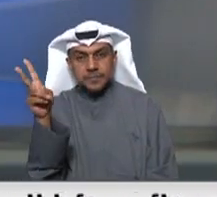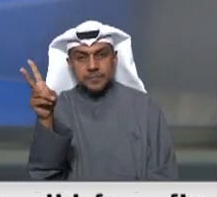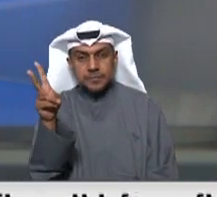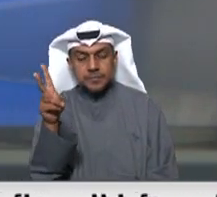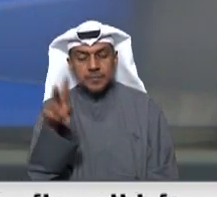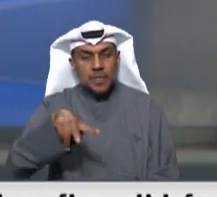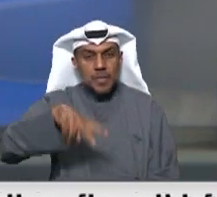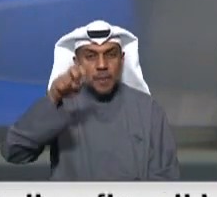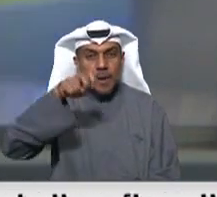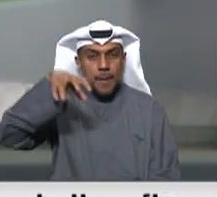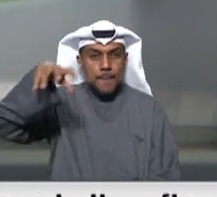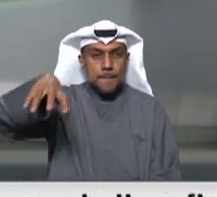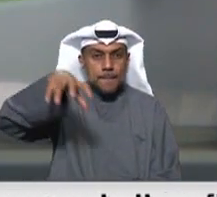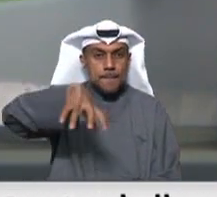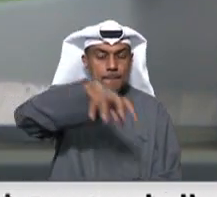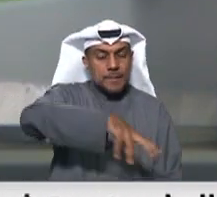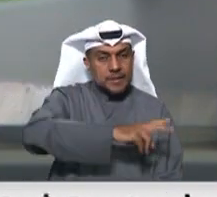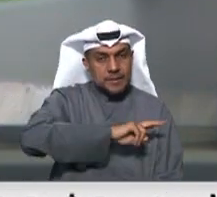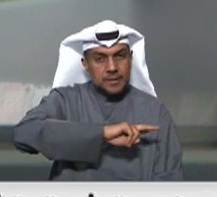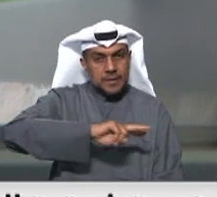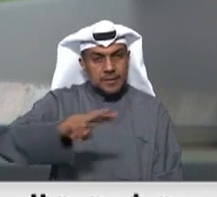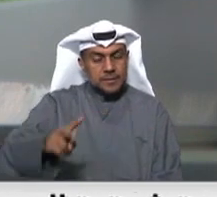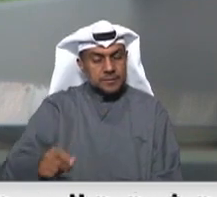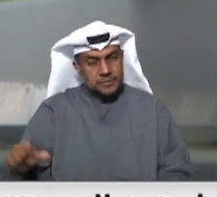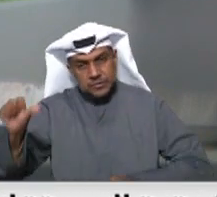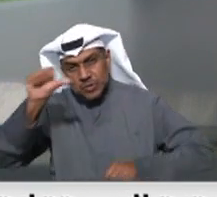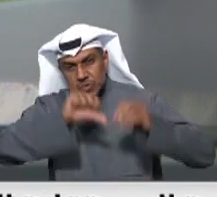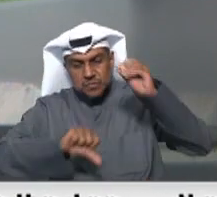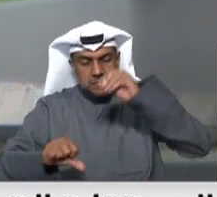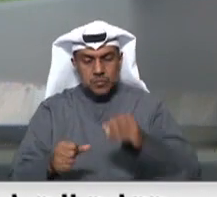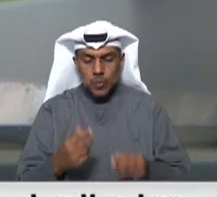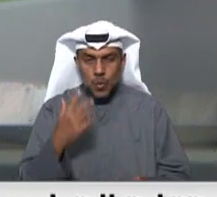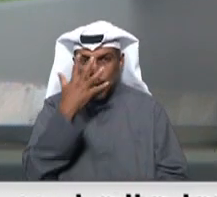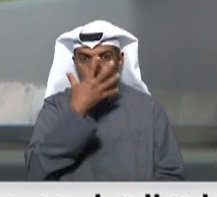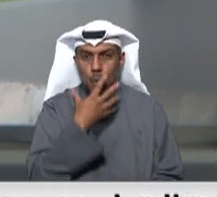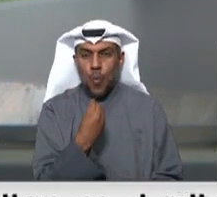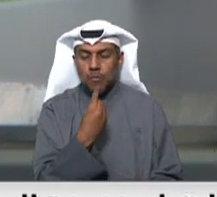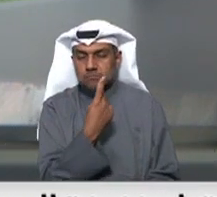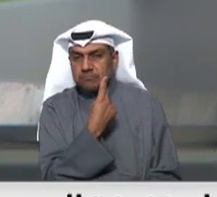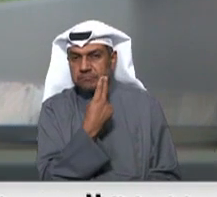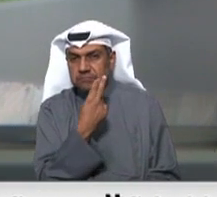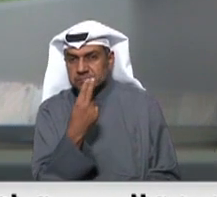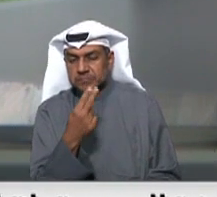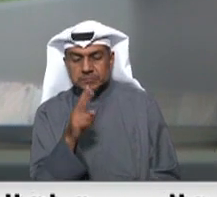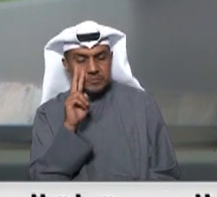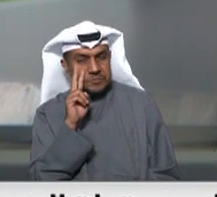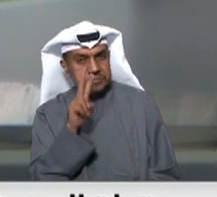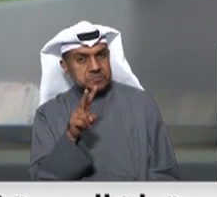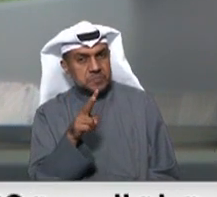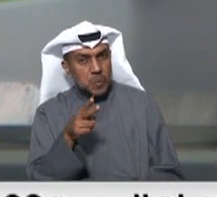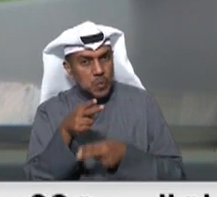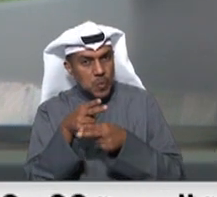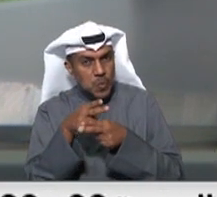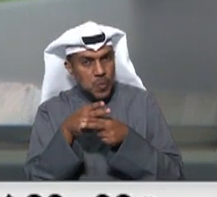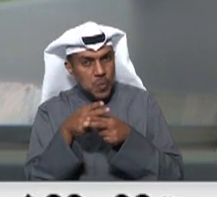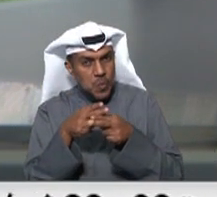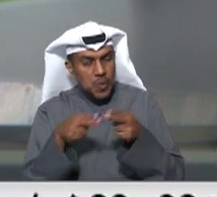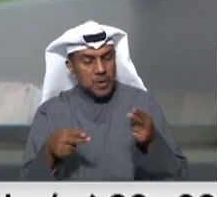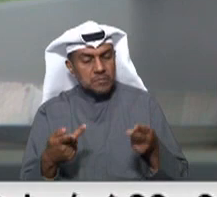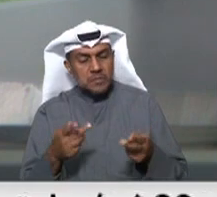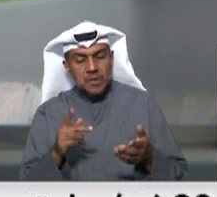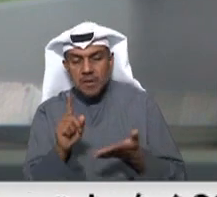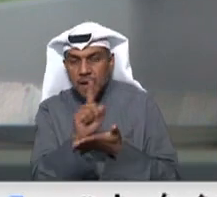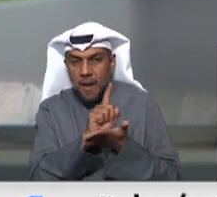دوله بالتصاميم الجاذبه المتنوعه كنموذج لمساعي البلاد في مكافحه التصحر